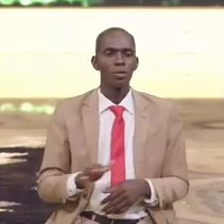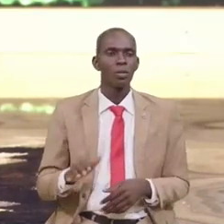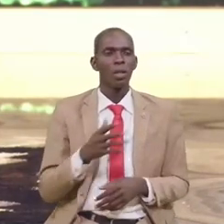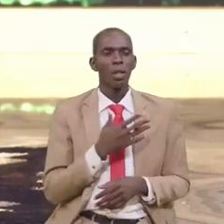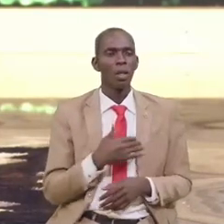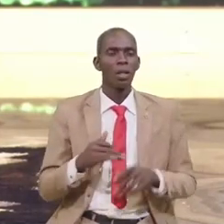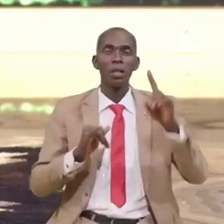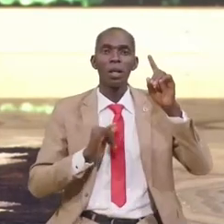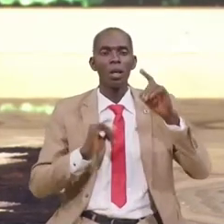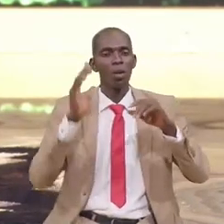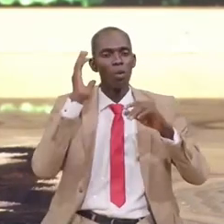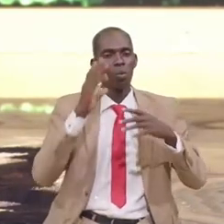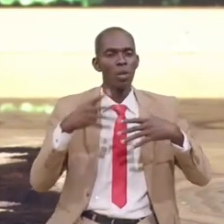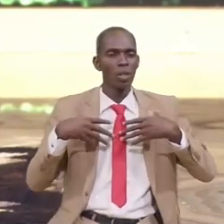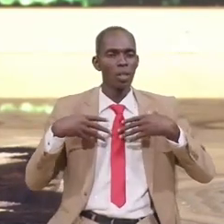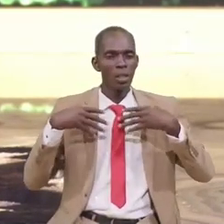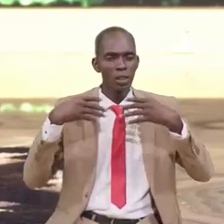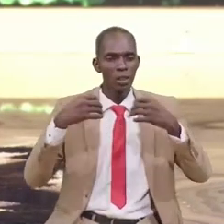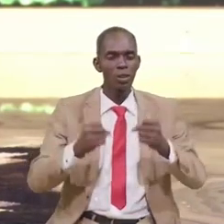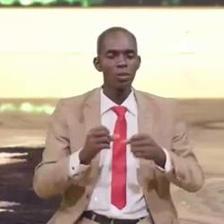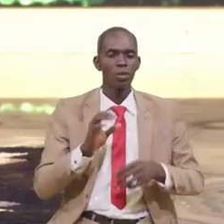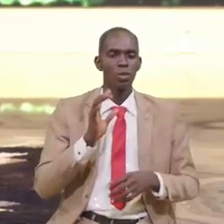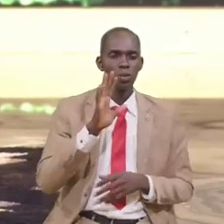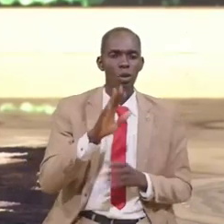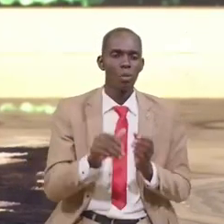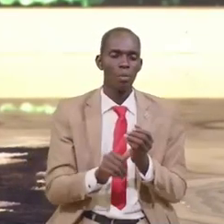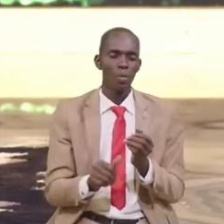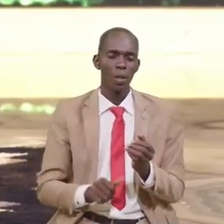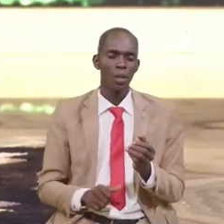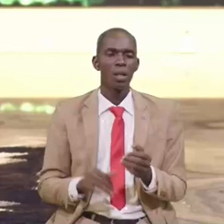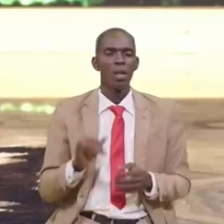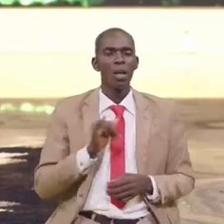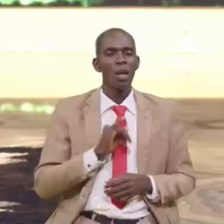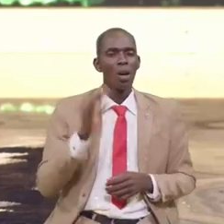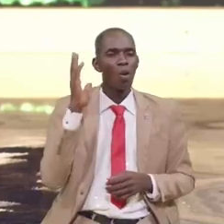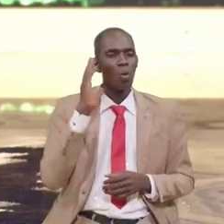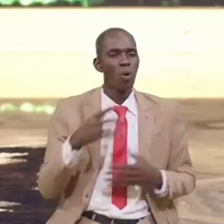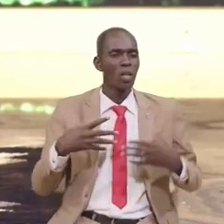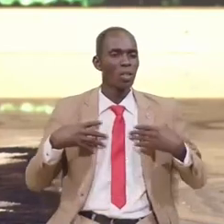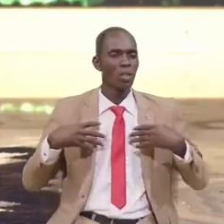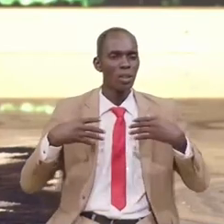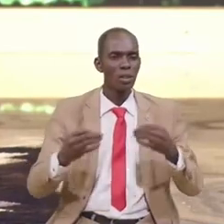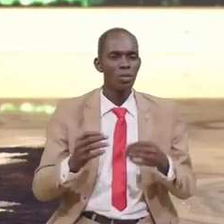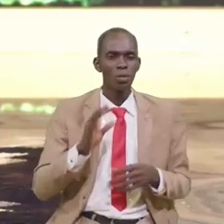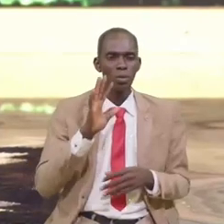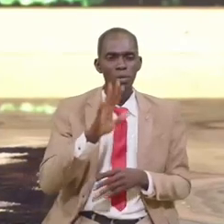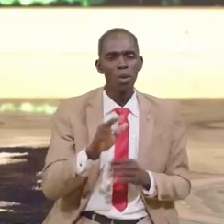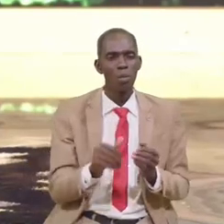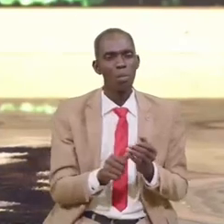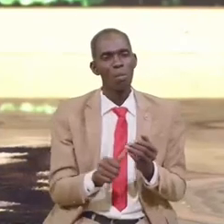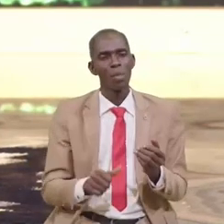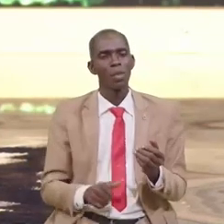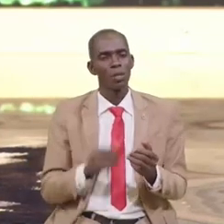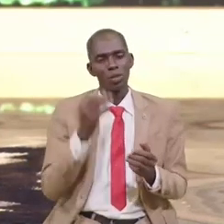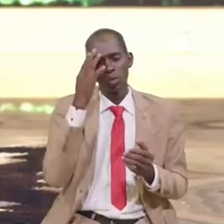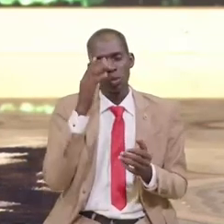Revenez, enfants rebelles, je pardonnerai vos infidélités. Je pardonnerai vos infidélités.